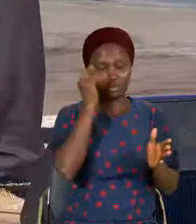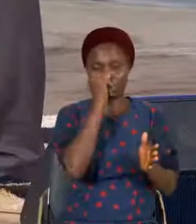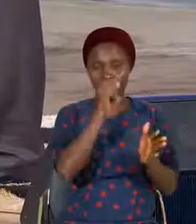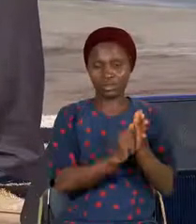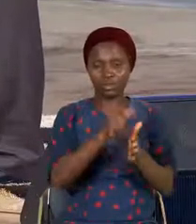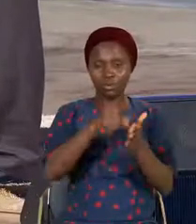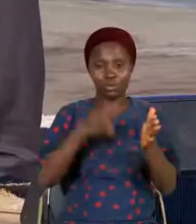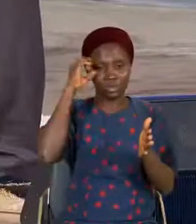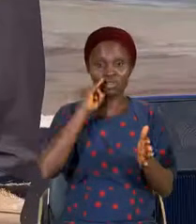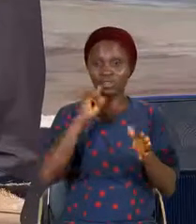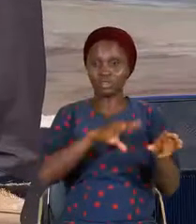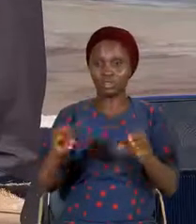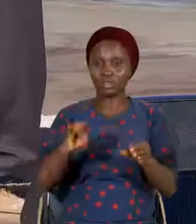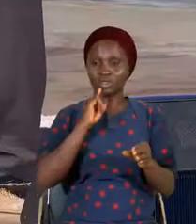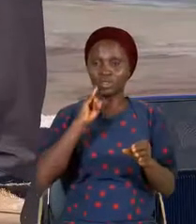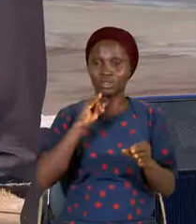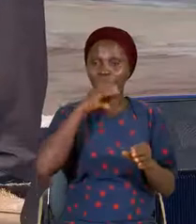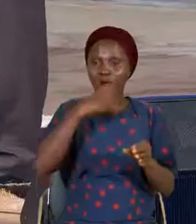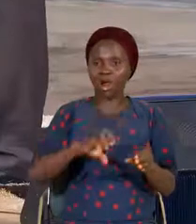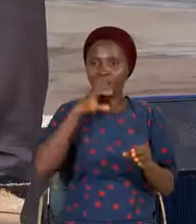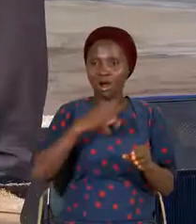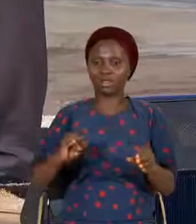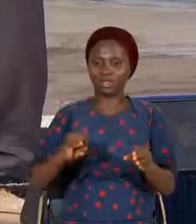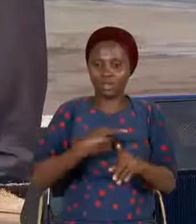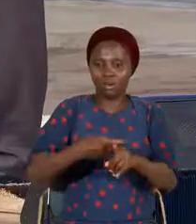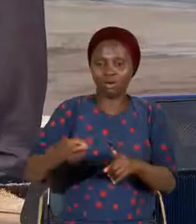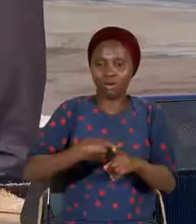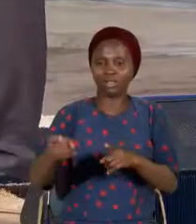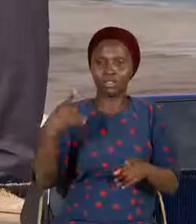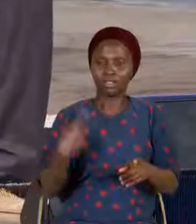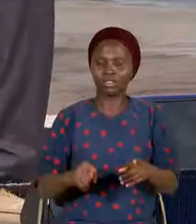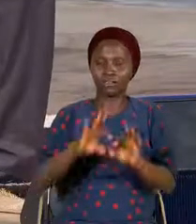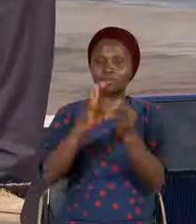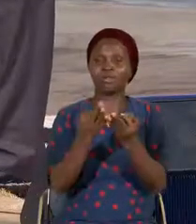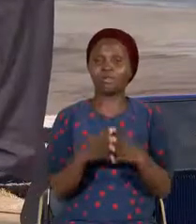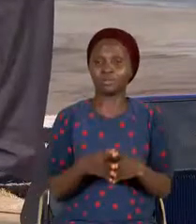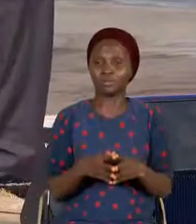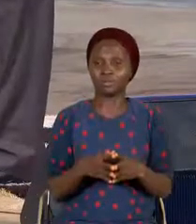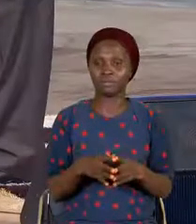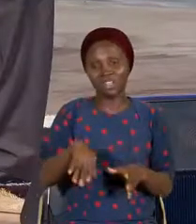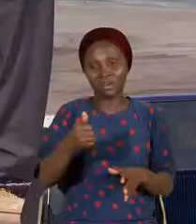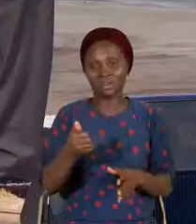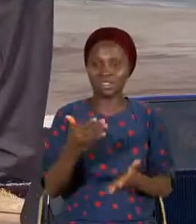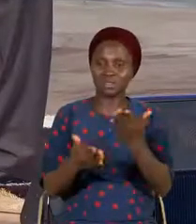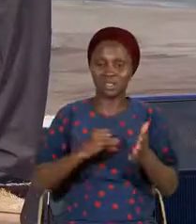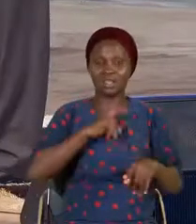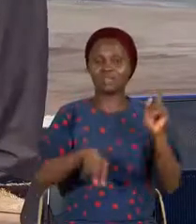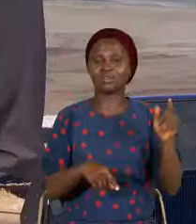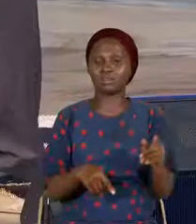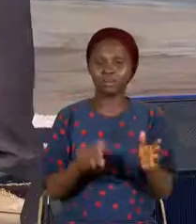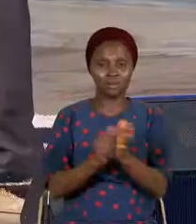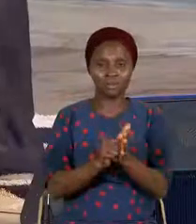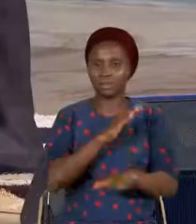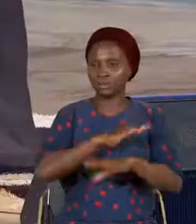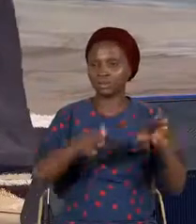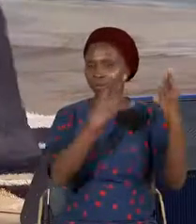sous son oreiller. Quand il va lire ça, il va se rendre compte que ce qu'il fait là, ça nuit à la famille. Les autres peuvent, mais moi